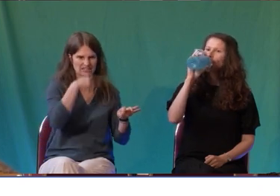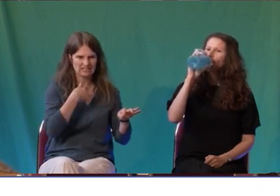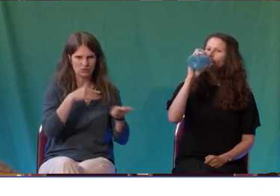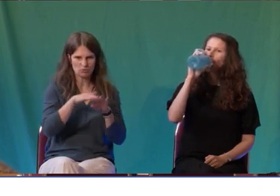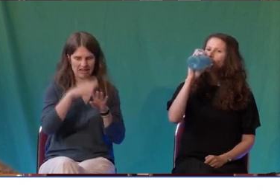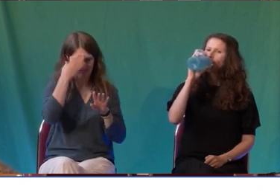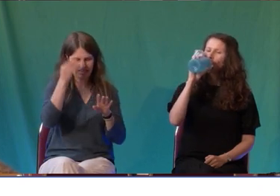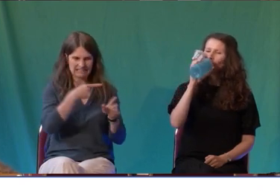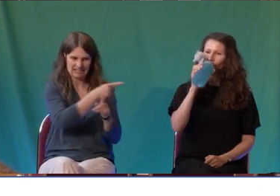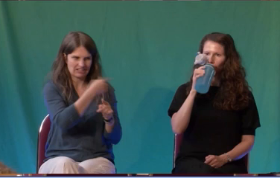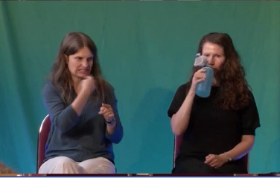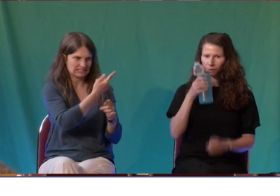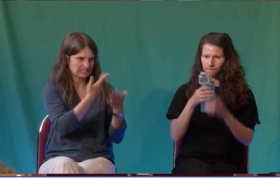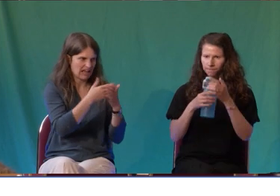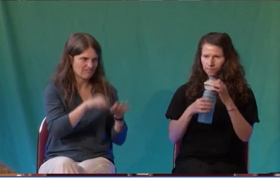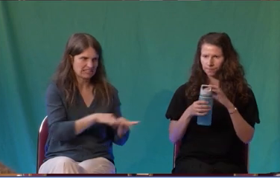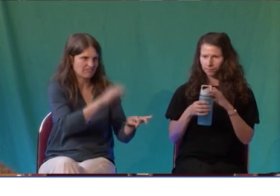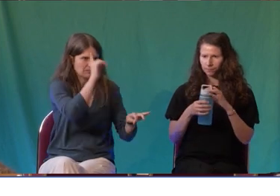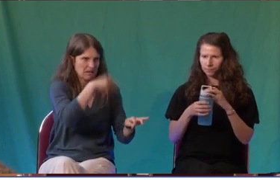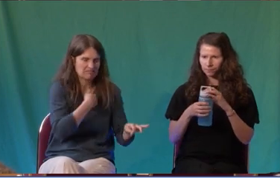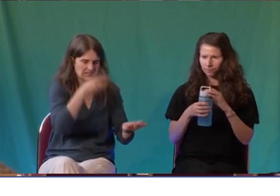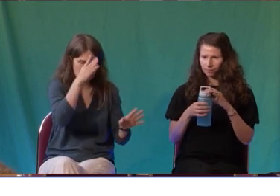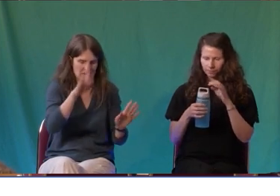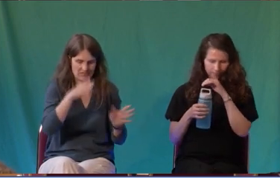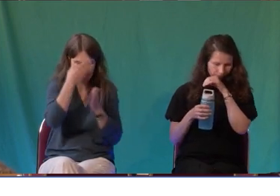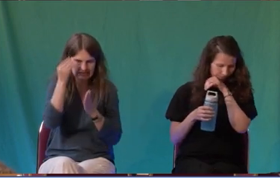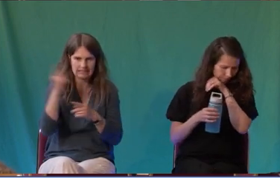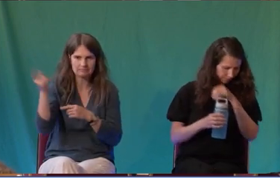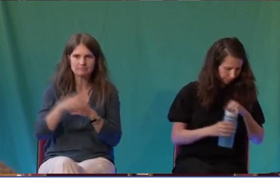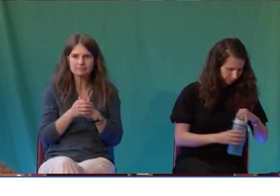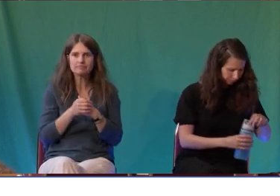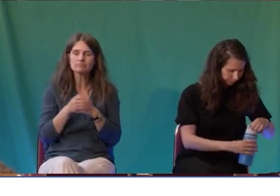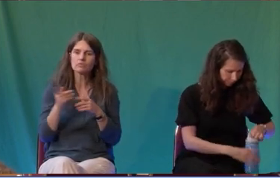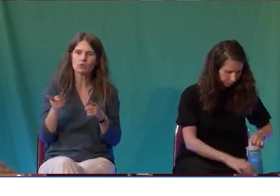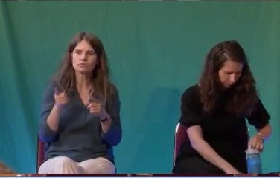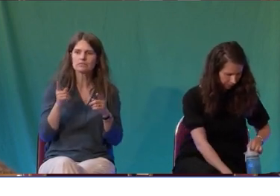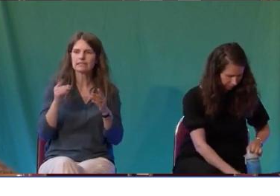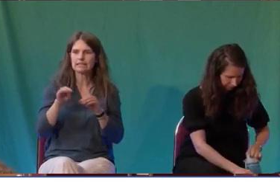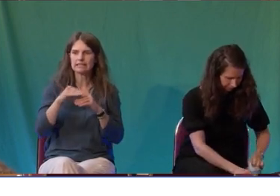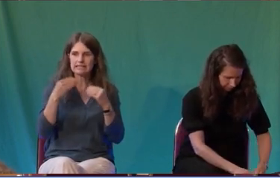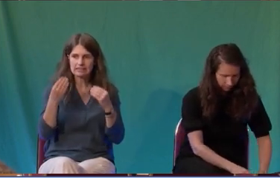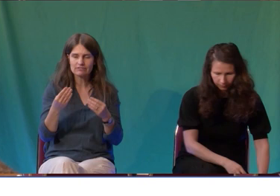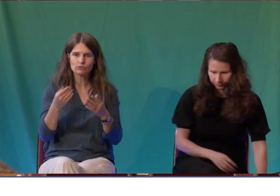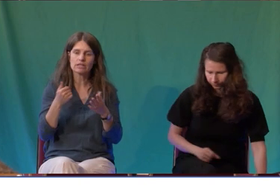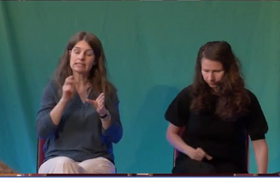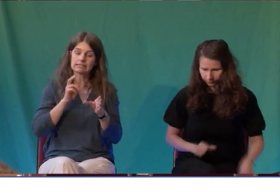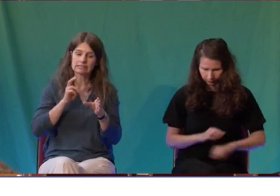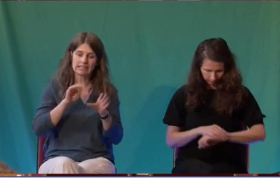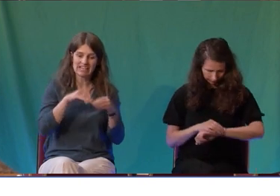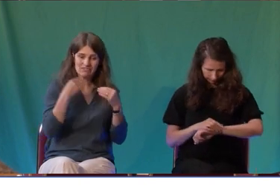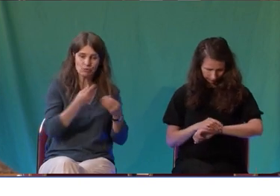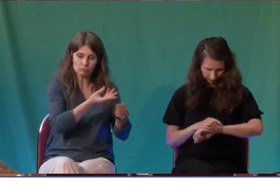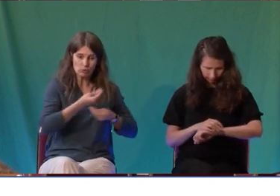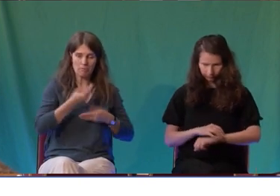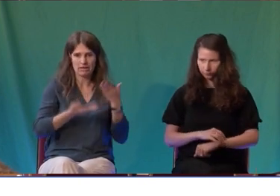gesagt Infos zu Angeboten schwer zu bekommen aber bei der teilhabeberatung klappt das die haben die Infos